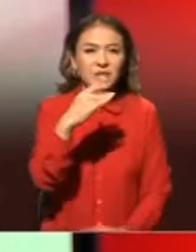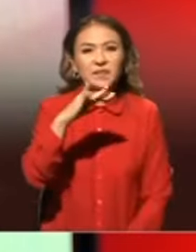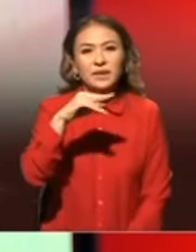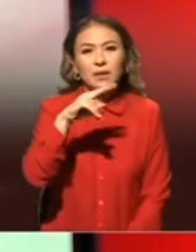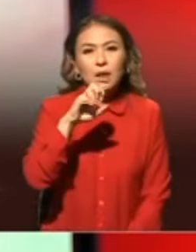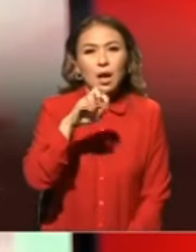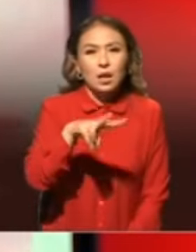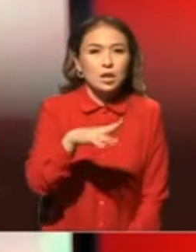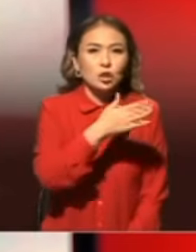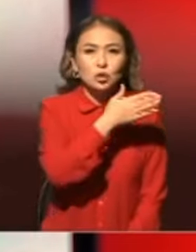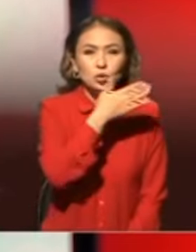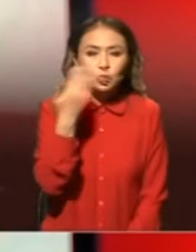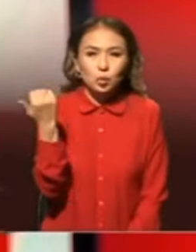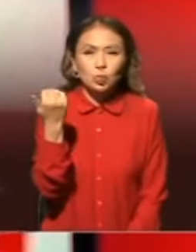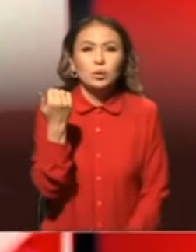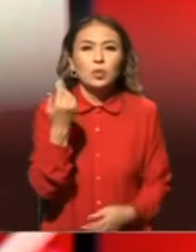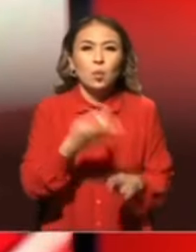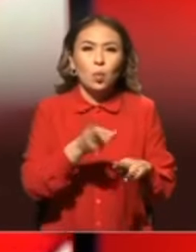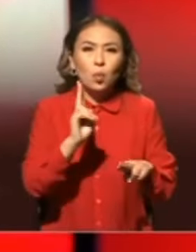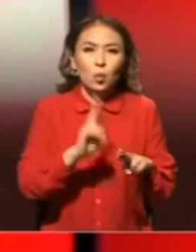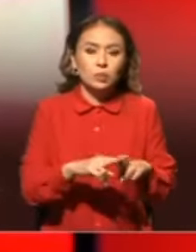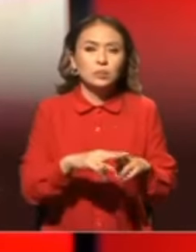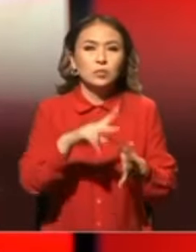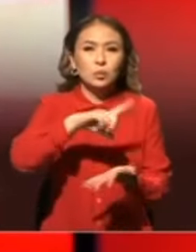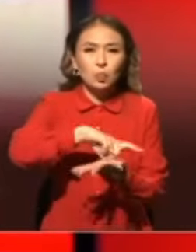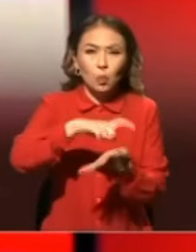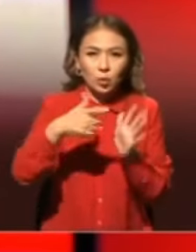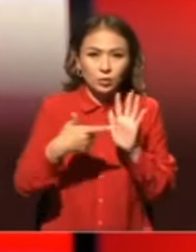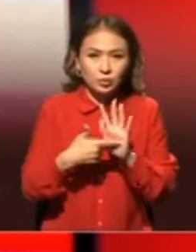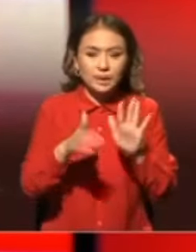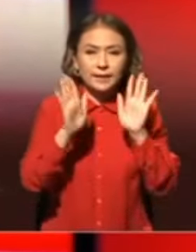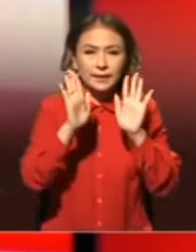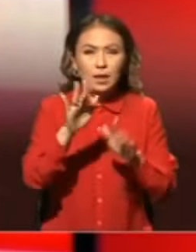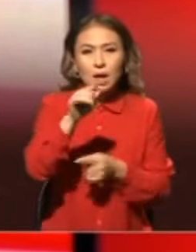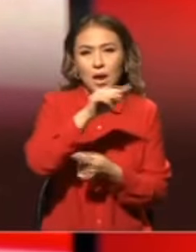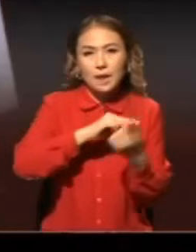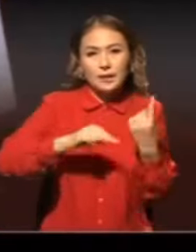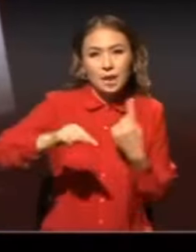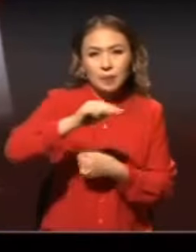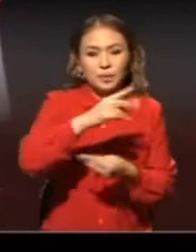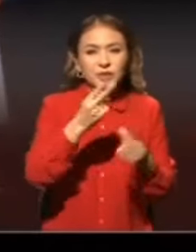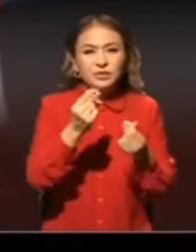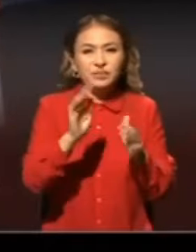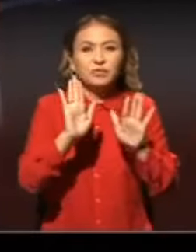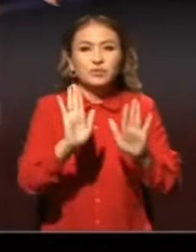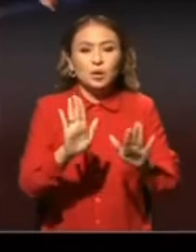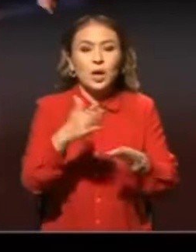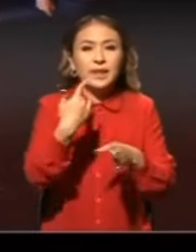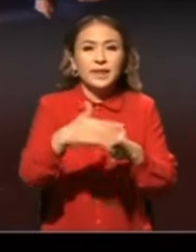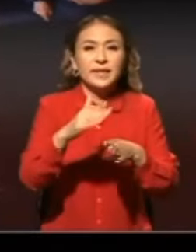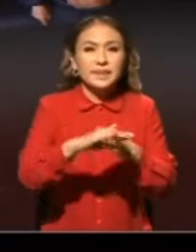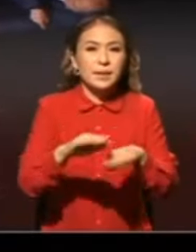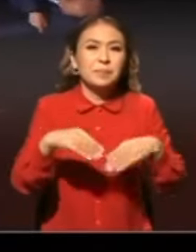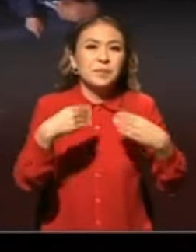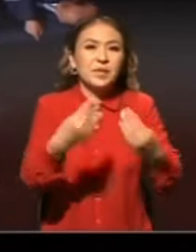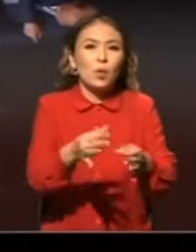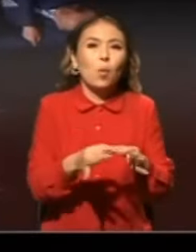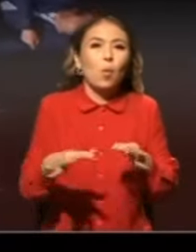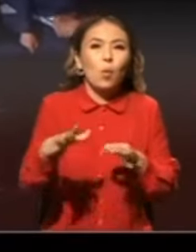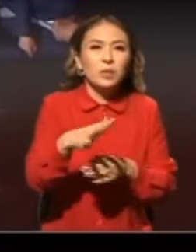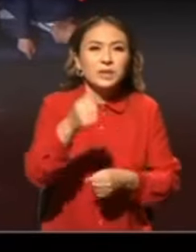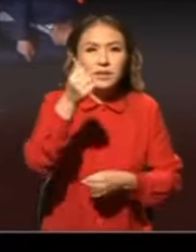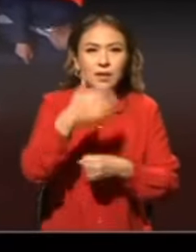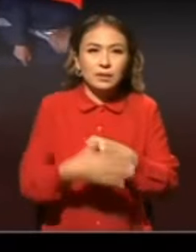жоқ. Ол жердегі ол бөлімшелер, ол тек қана мына айналым ақшамен айналысады, несиені беретін облыстағы орталық. Солай ма,